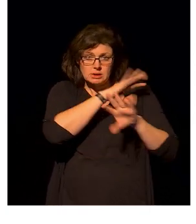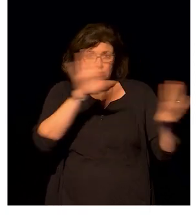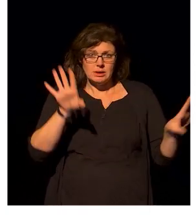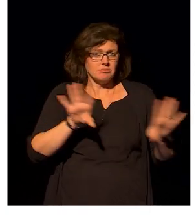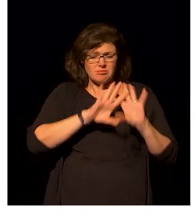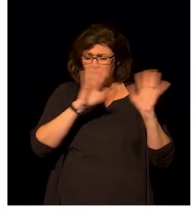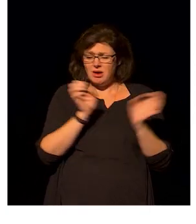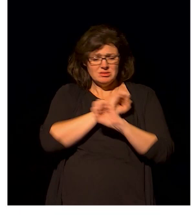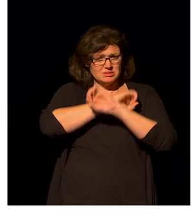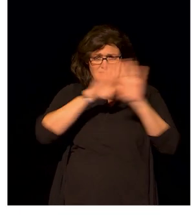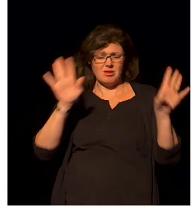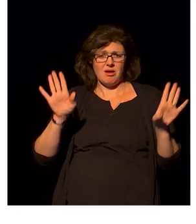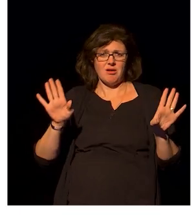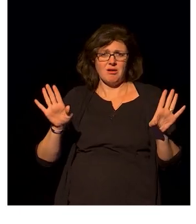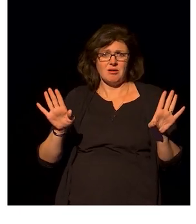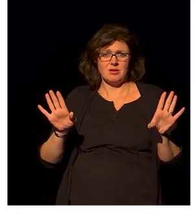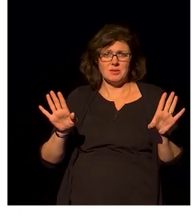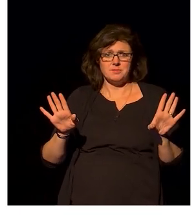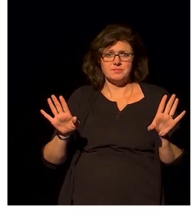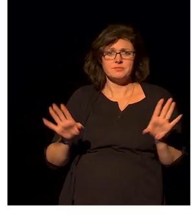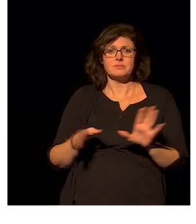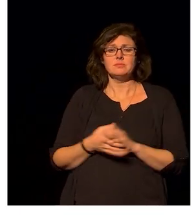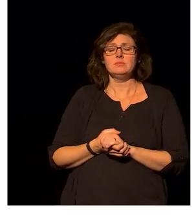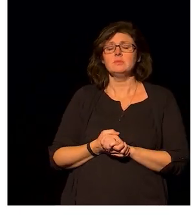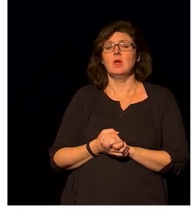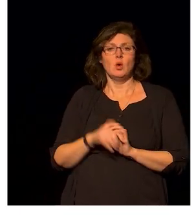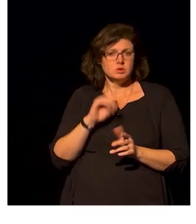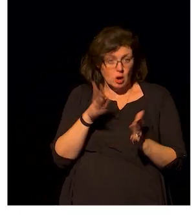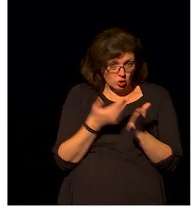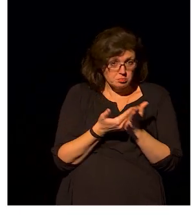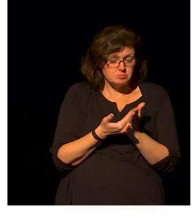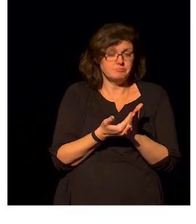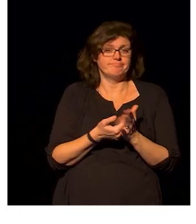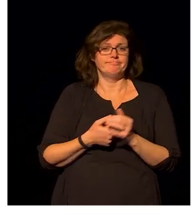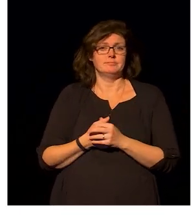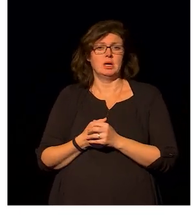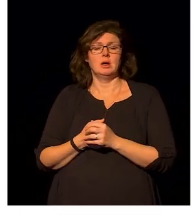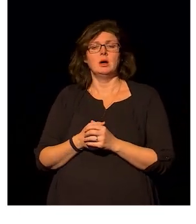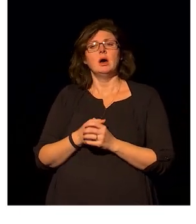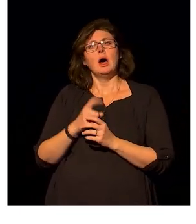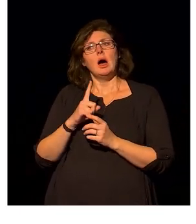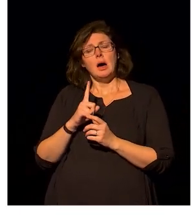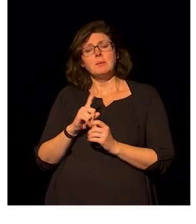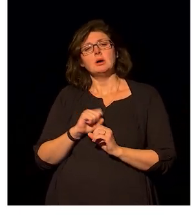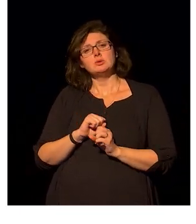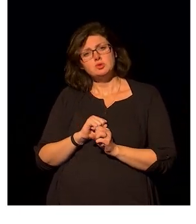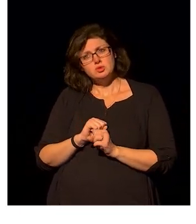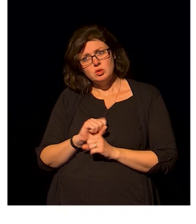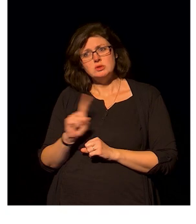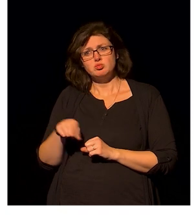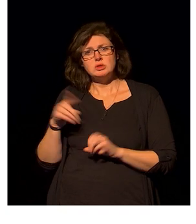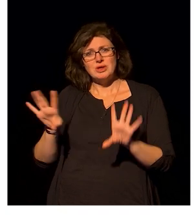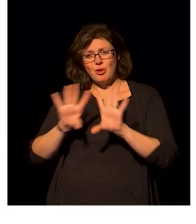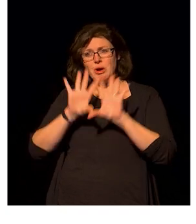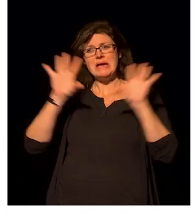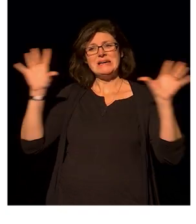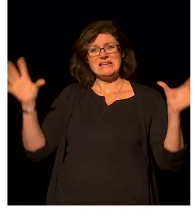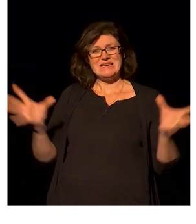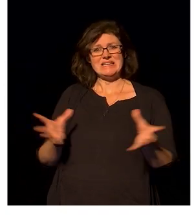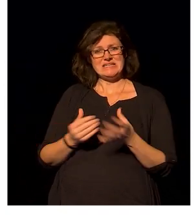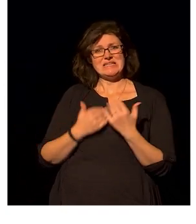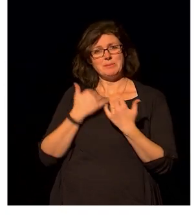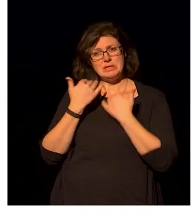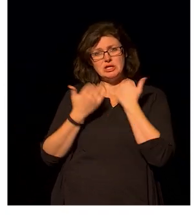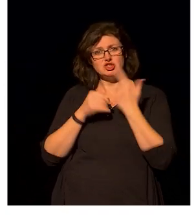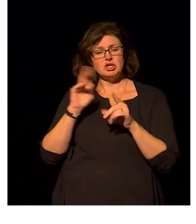klar und evident. Und natürlich muss man die ganze Geschichte